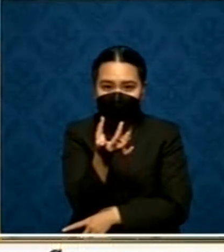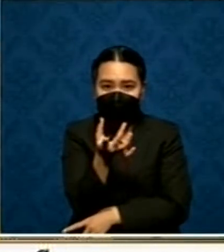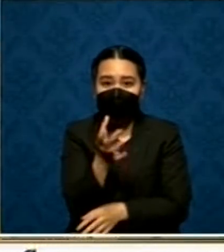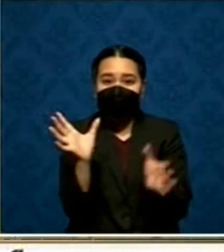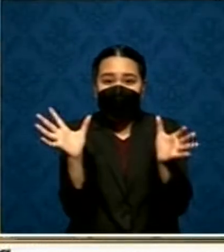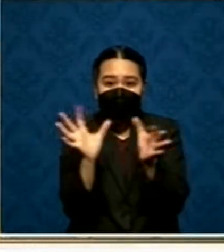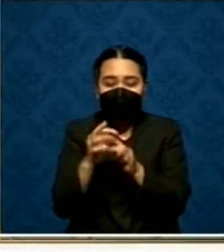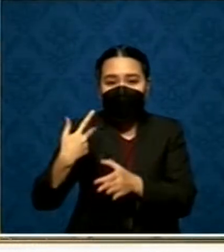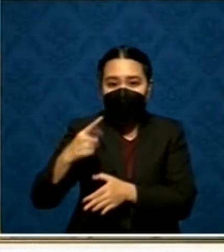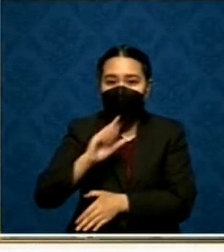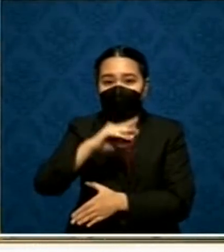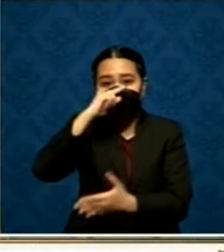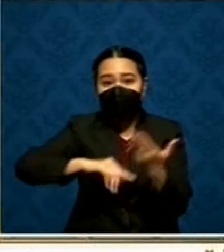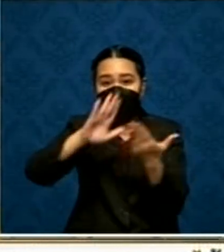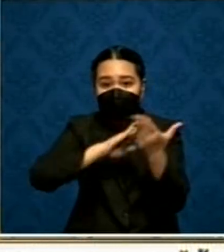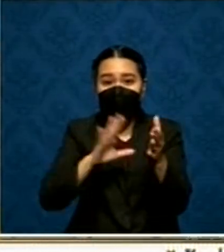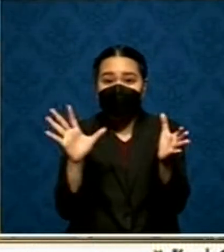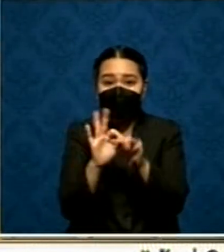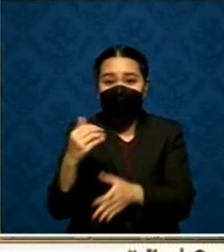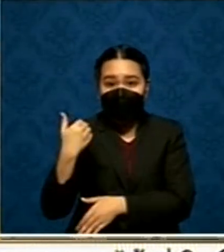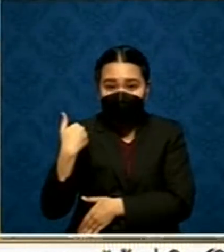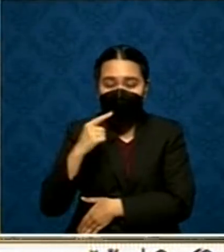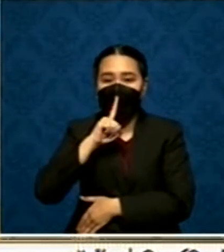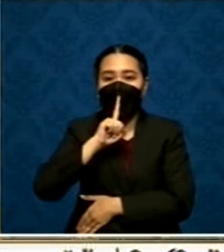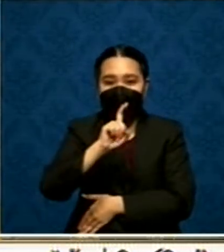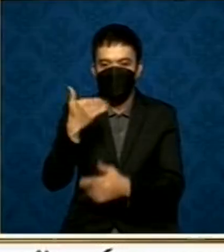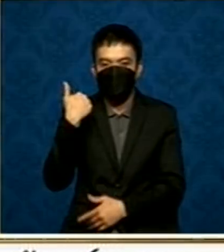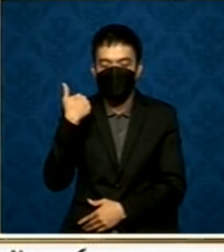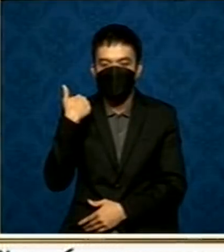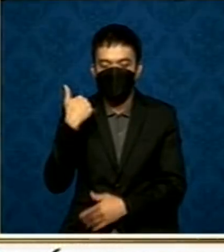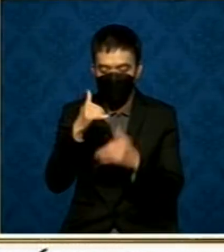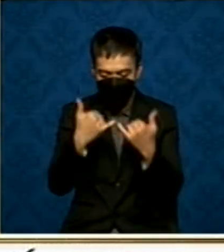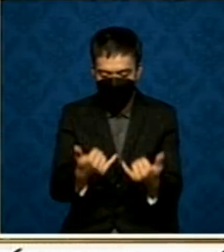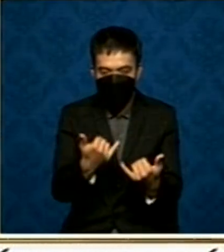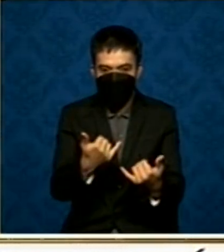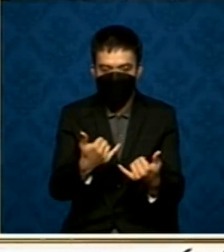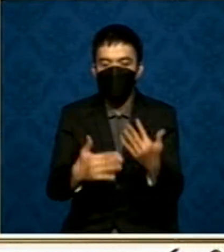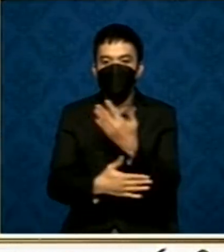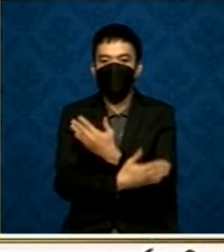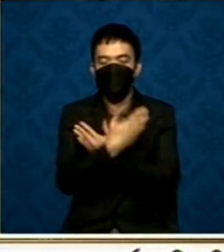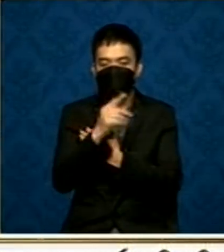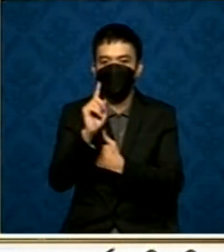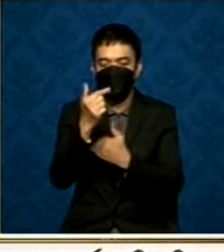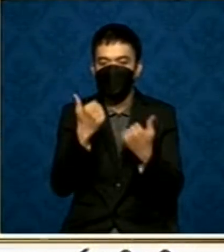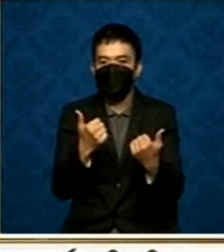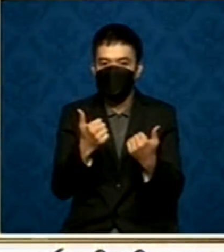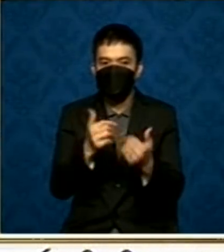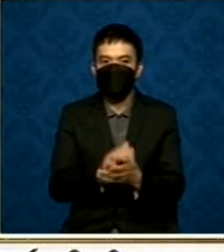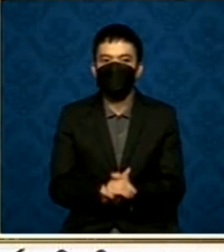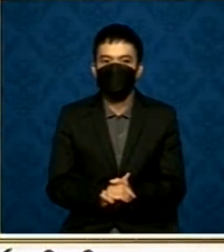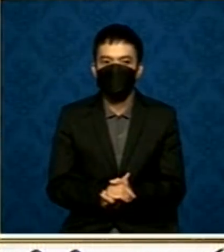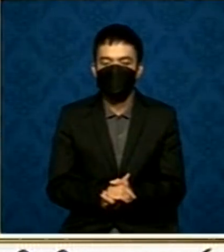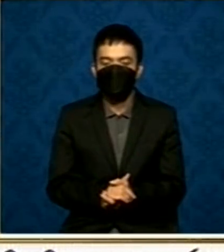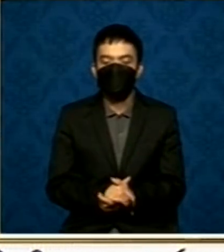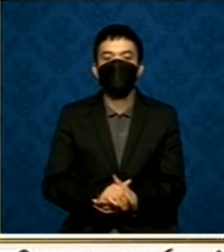สอดของกผลประโยนของพระเทศหรไม่อัี้คอคำถามทอยากถามการเพลง Being เป็นการตกาสังกร Sat